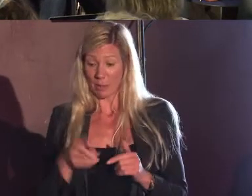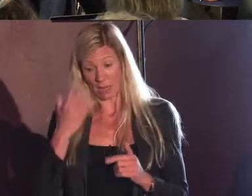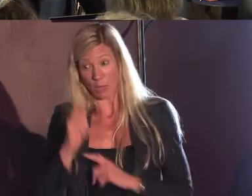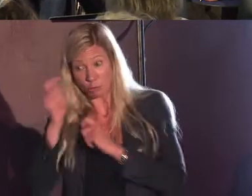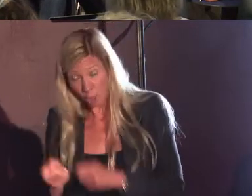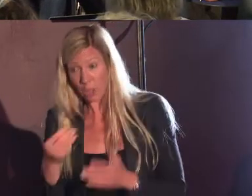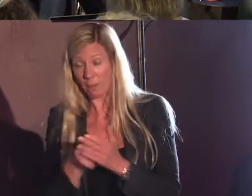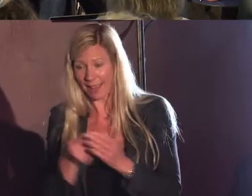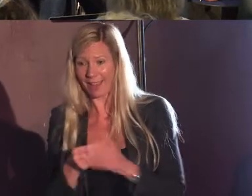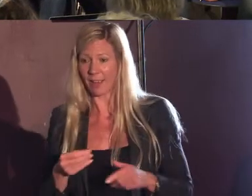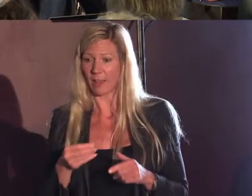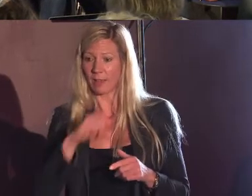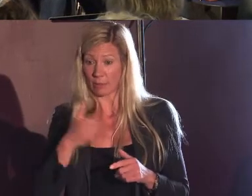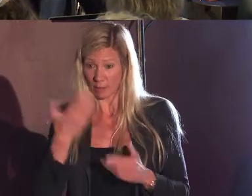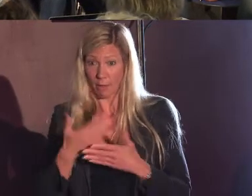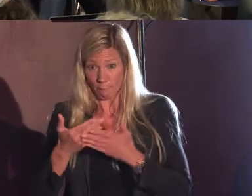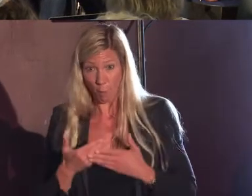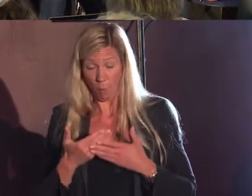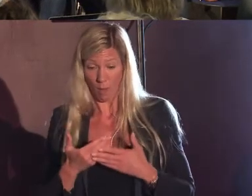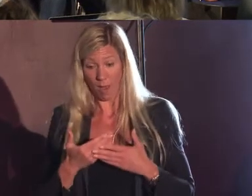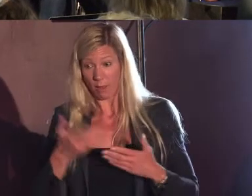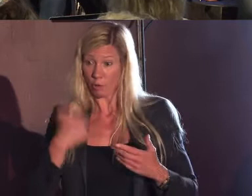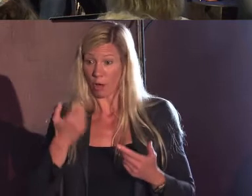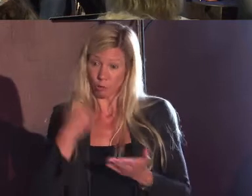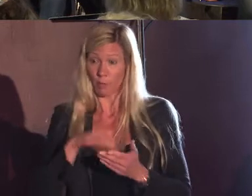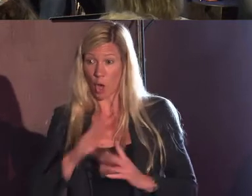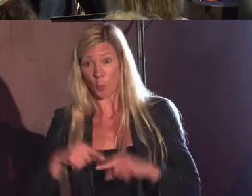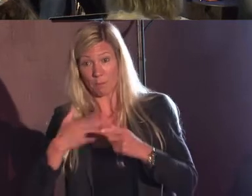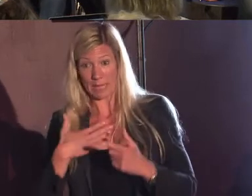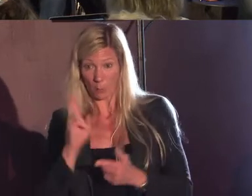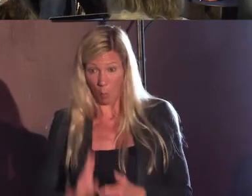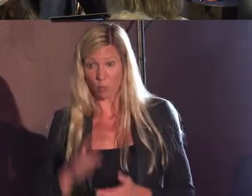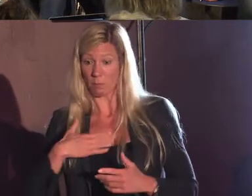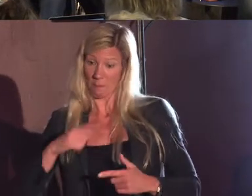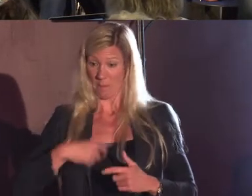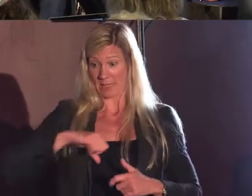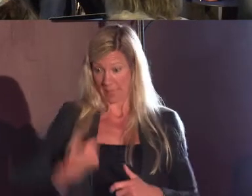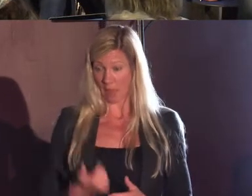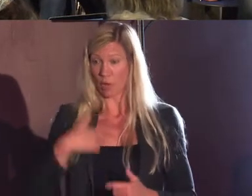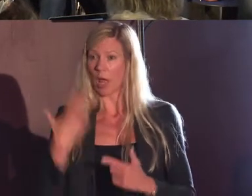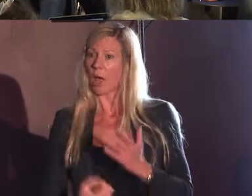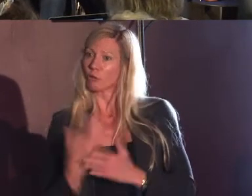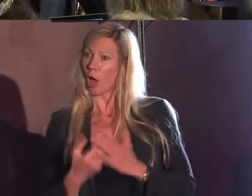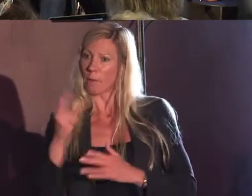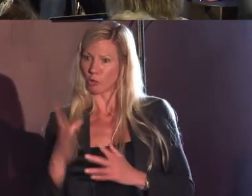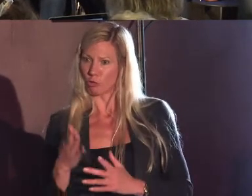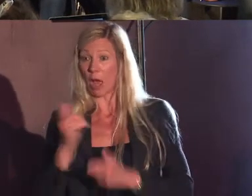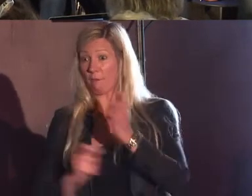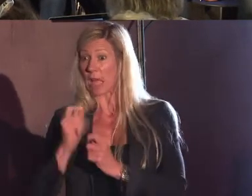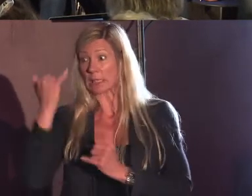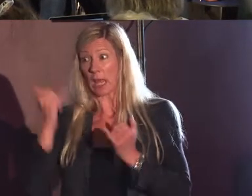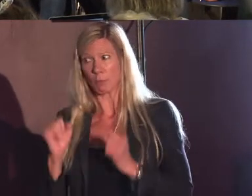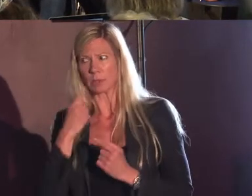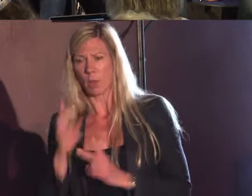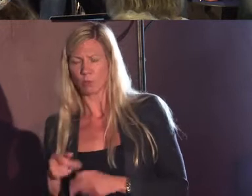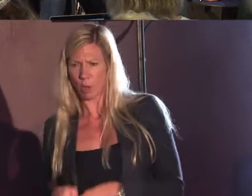söka pengar för att få utveckla sin konst och sig själv och skapa nya affärsidéer skulle jag vilja säga. För